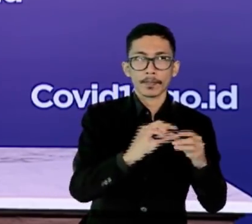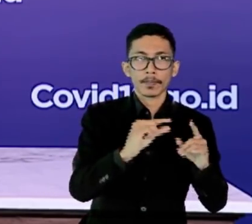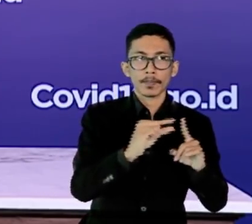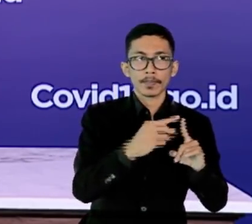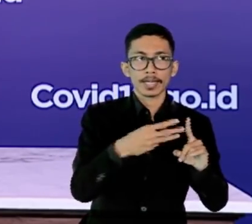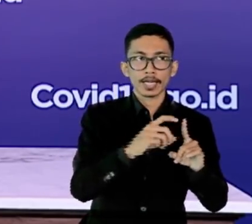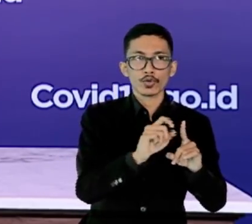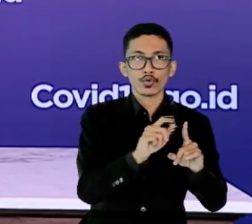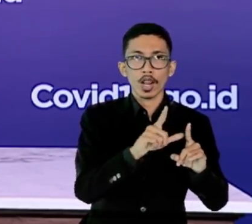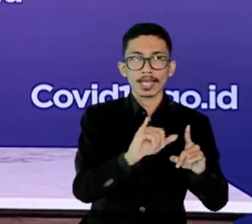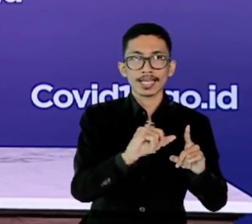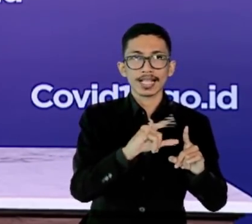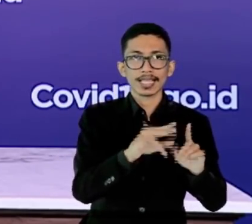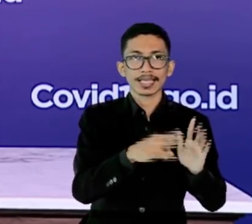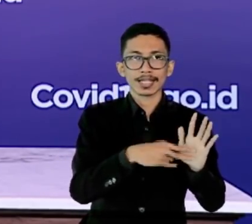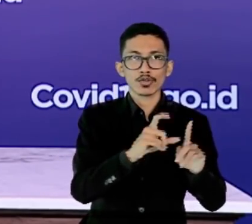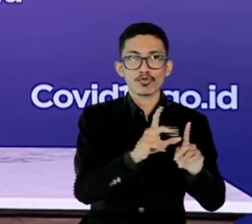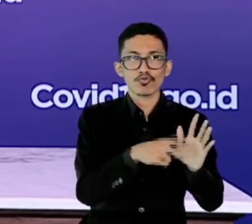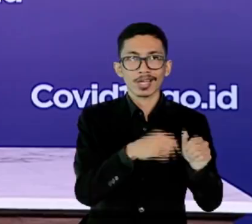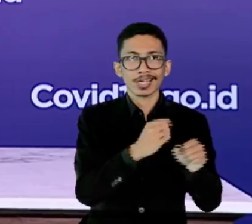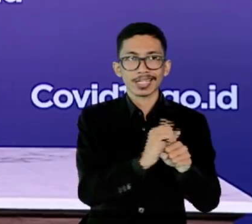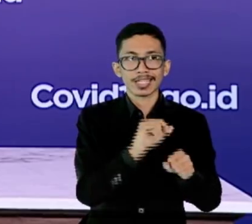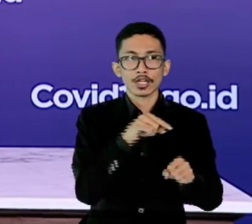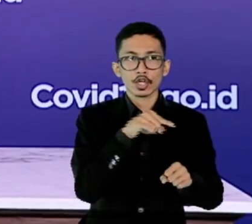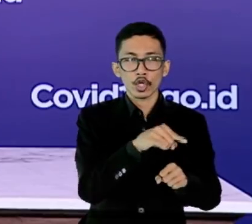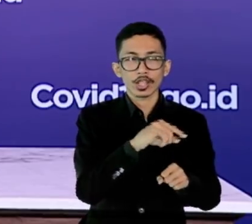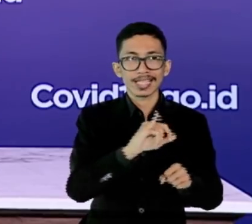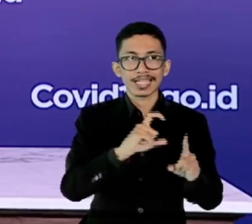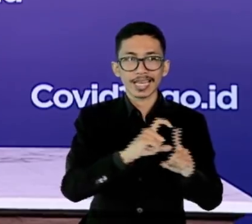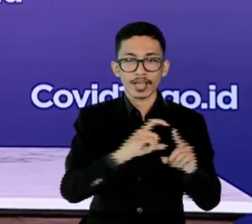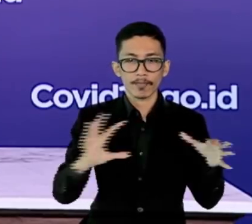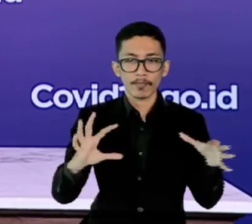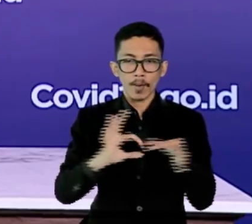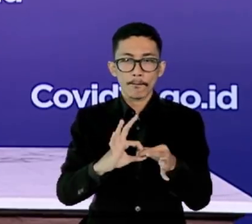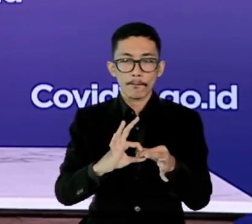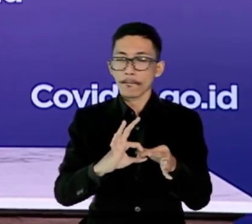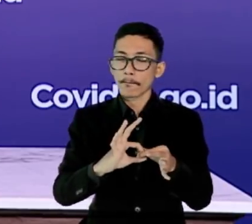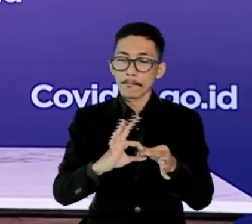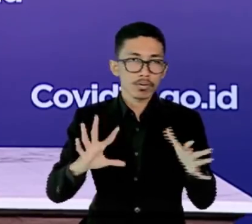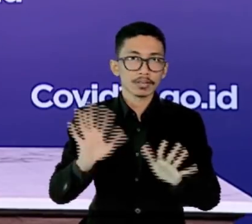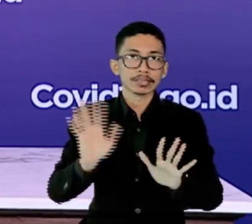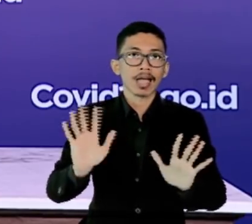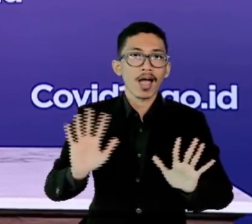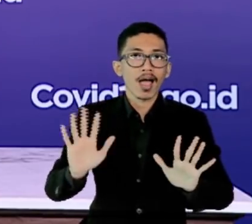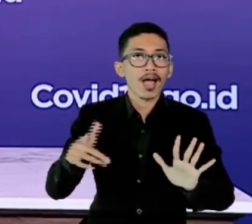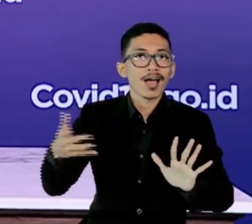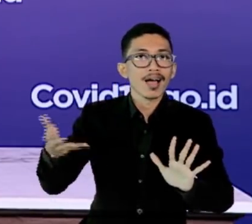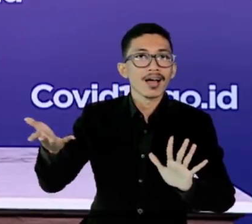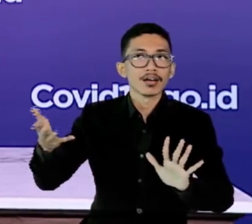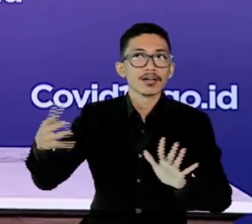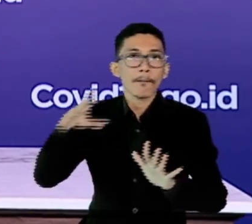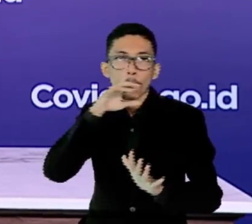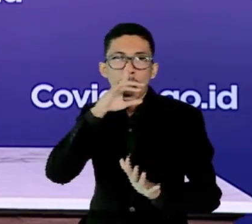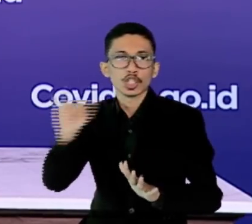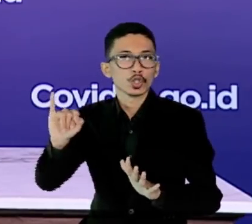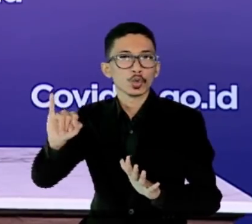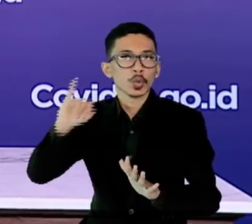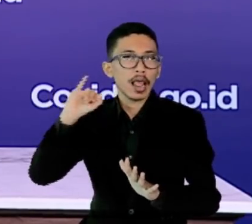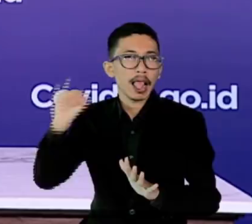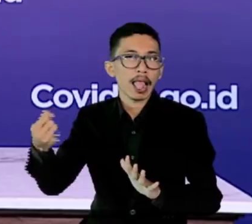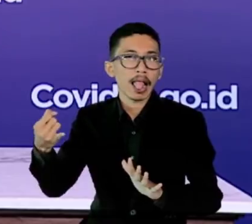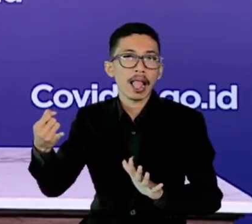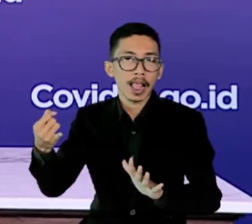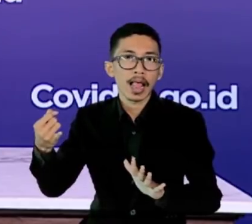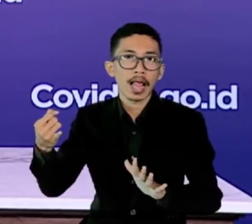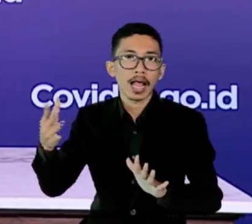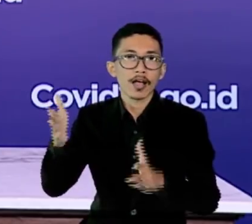pedulilindungi.id dan tidak berhubungan dengan upaya pemerintah melakukan penanganan COVID-19 dalam bentuk apapun. Oleh